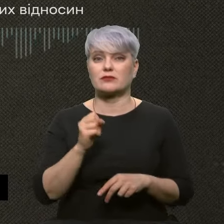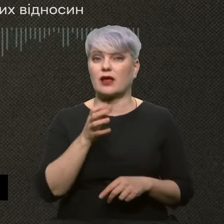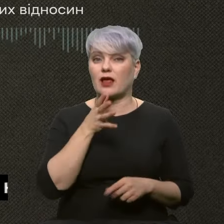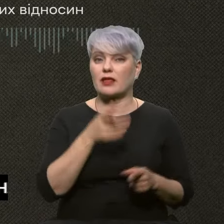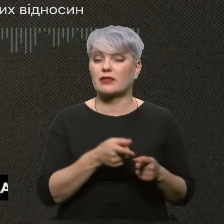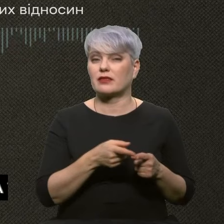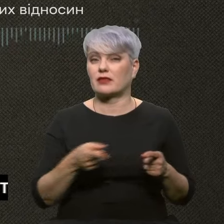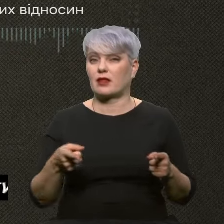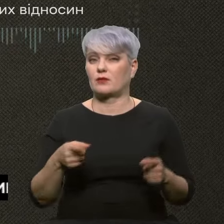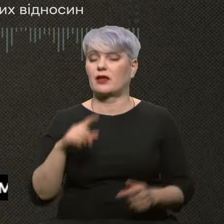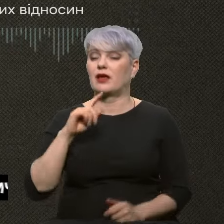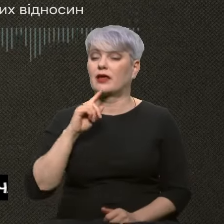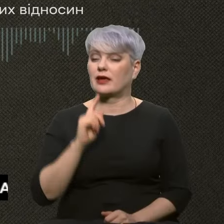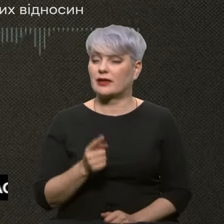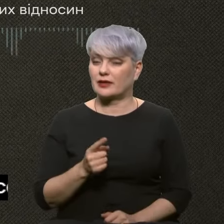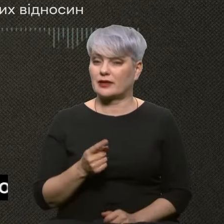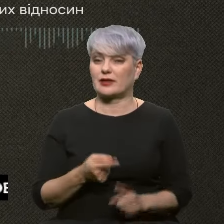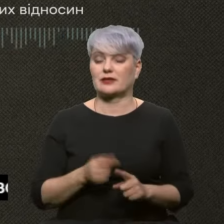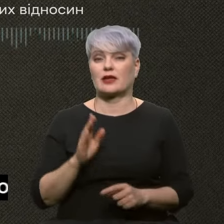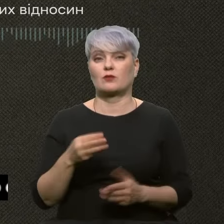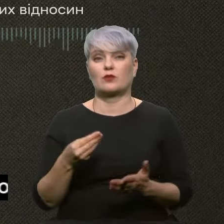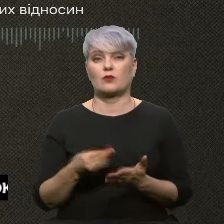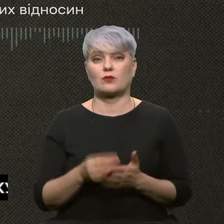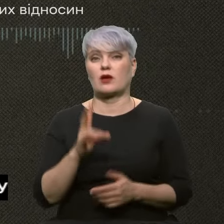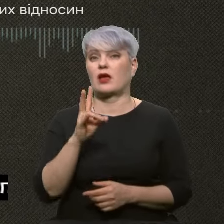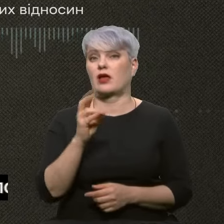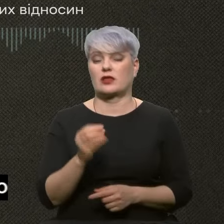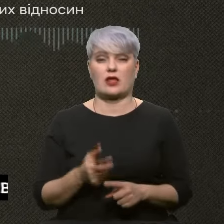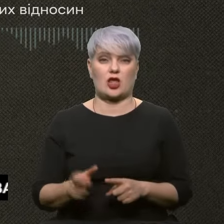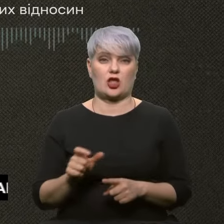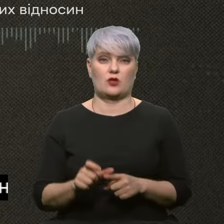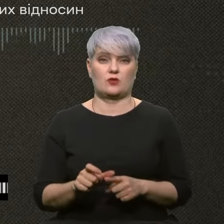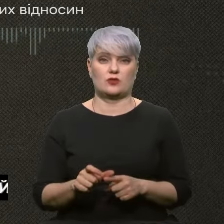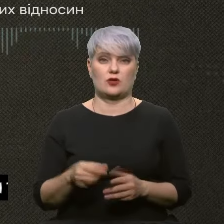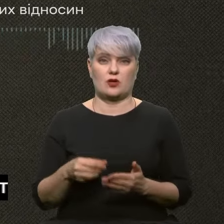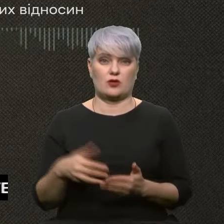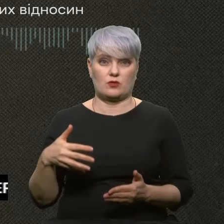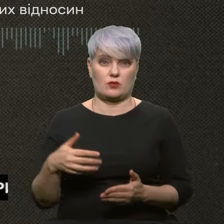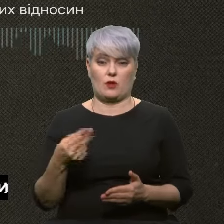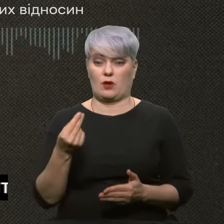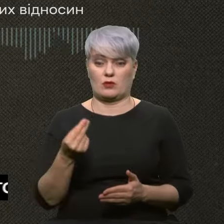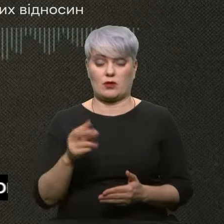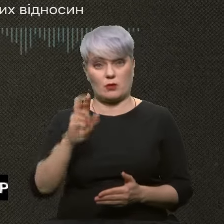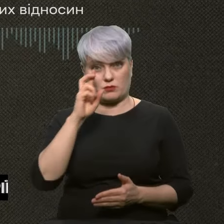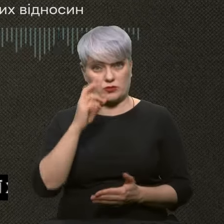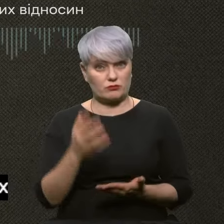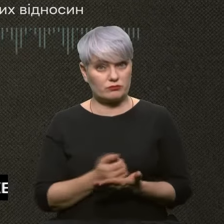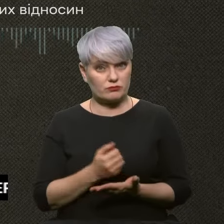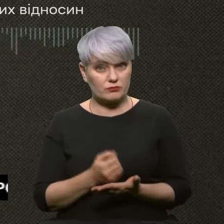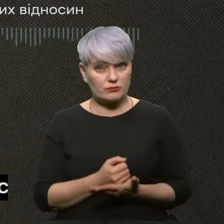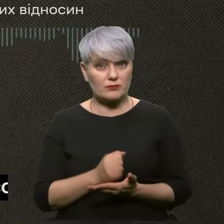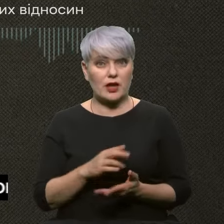термін, на рік, наприклад. І це буде коштувати не дуже дорого. Ну, це гроші в бюджет, по-перше, дасть. А по-друге,